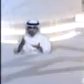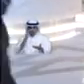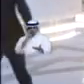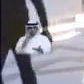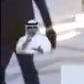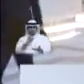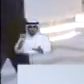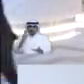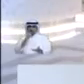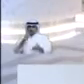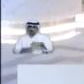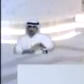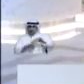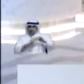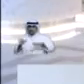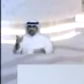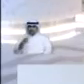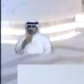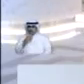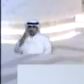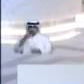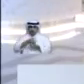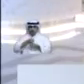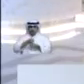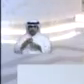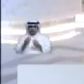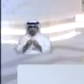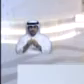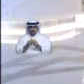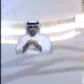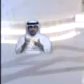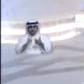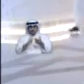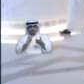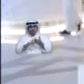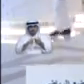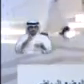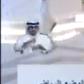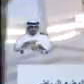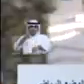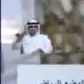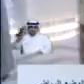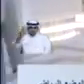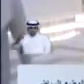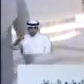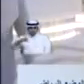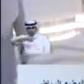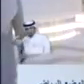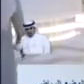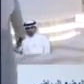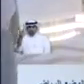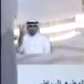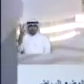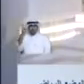مخصصتين آخر شيء يعني يمكن يتوقع يعني 12 للثنتين على موضوع الرياضة، وهذا طبعا هم كل مواطن، يعني